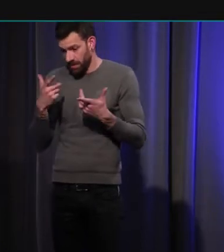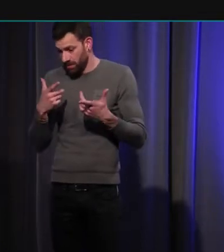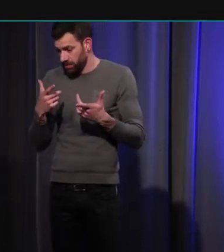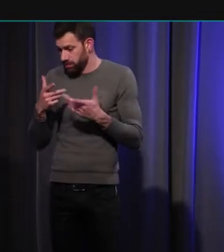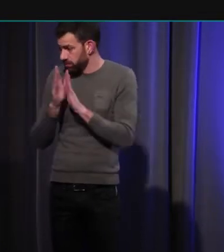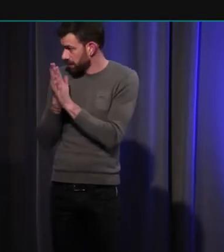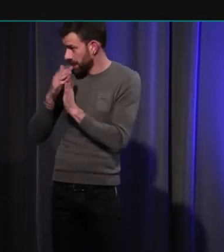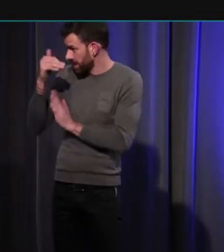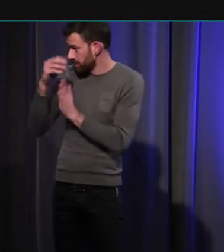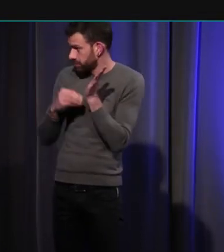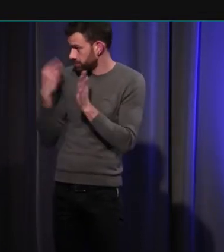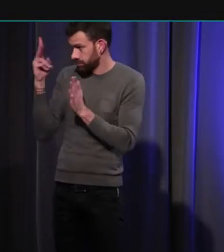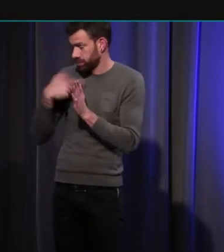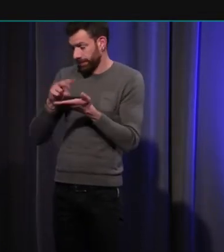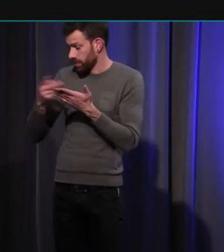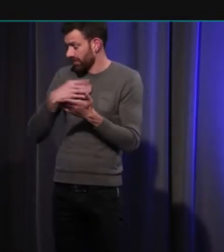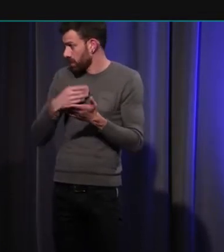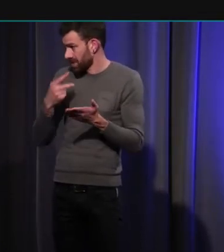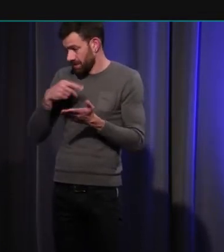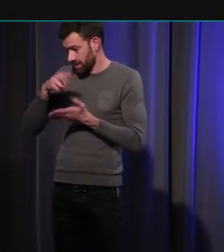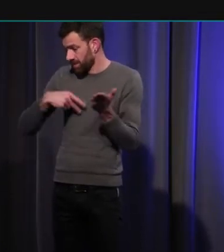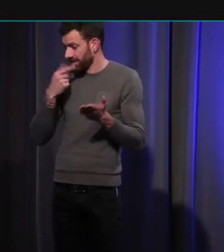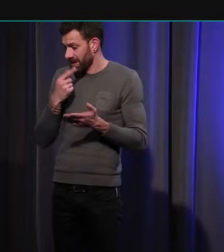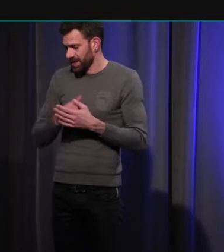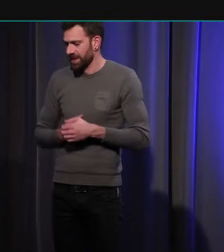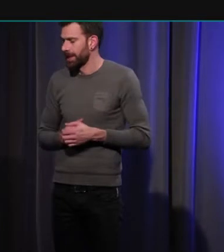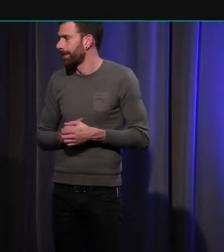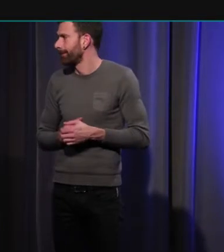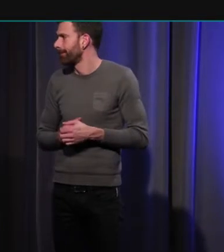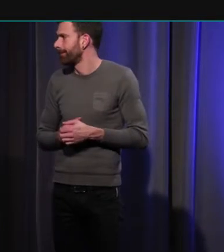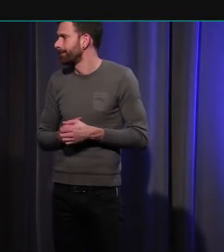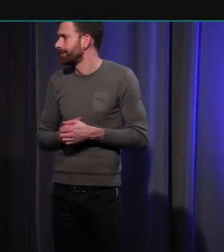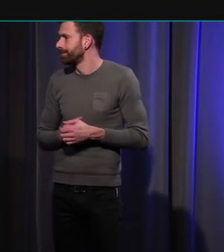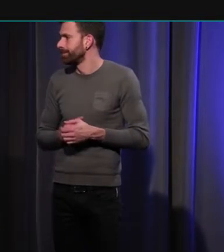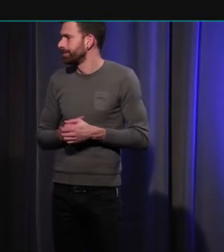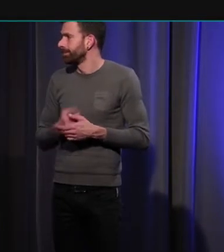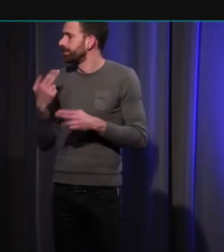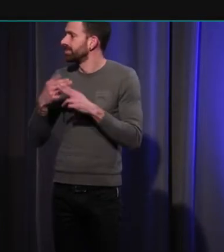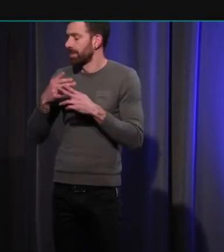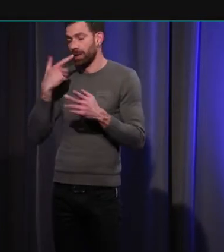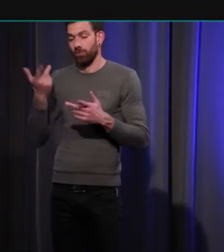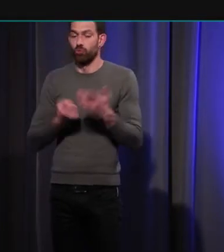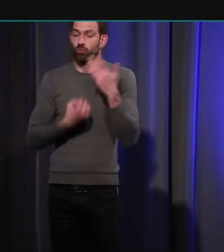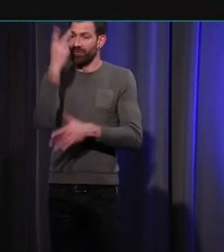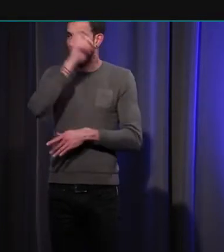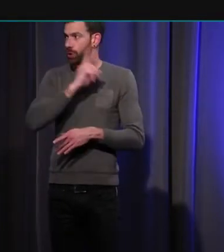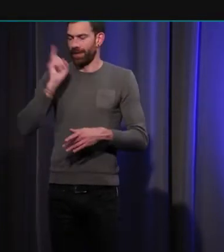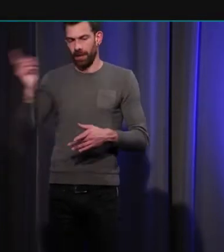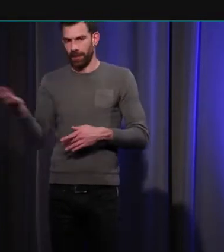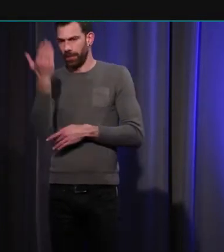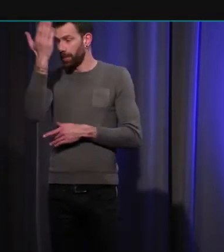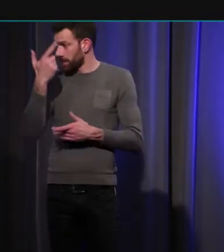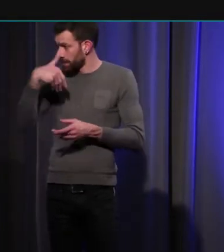dans le web qui s'appelle des lahoud innover militiez l'éloge de la nouvelle chevalerie où l'ong propose